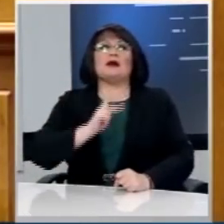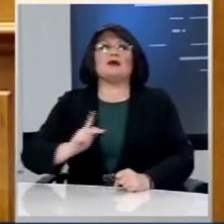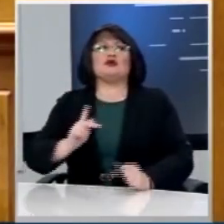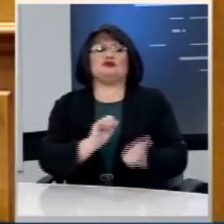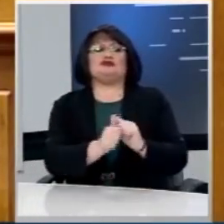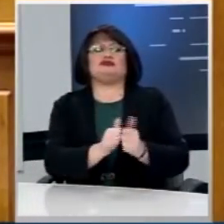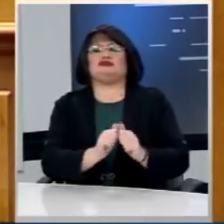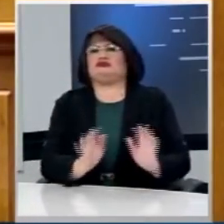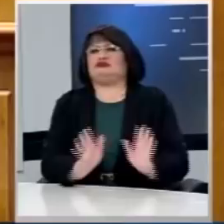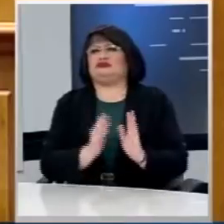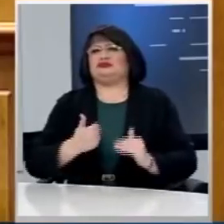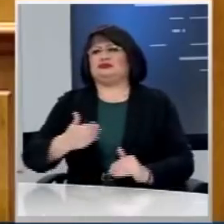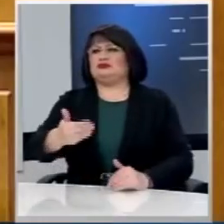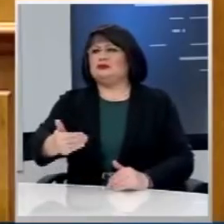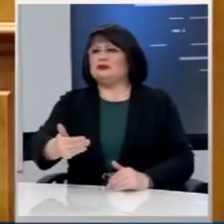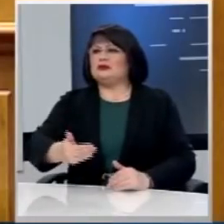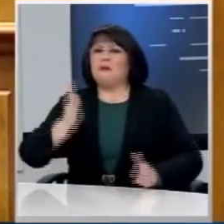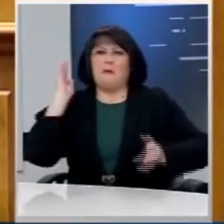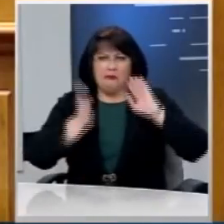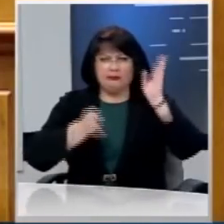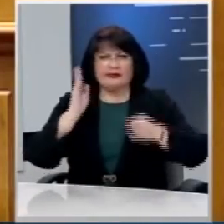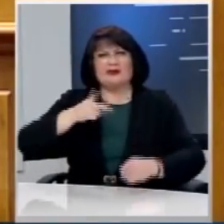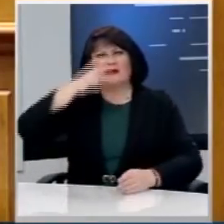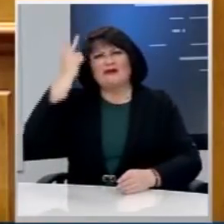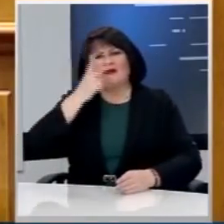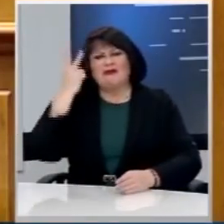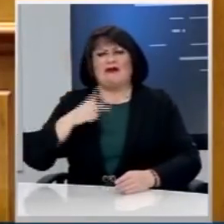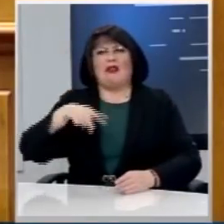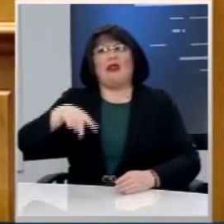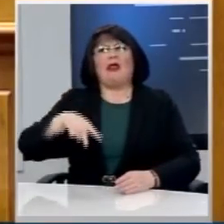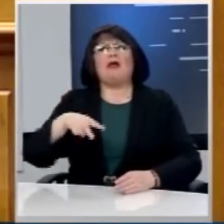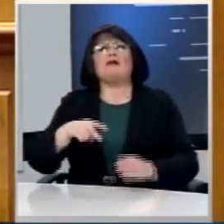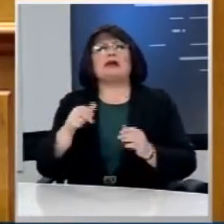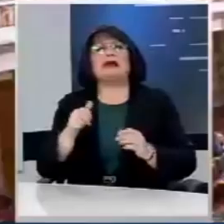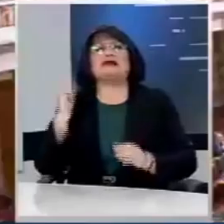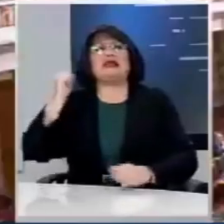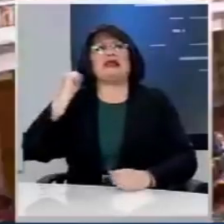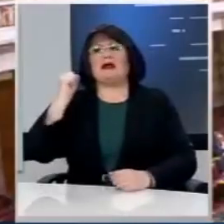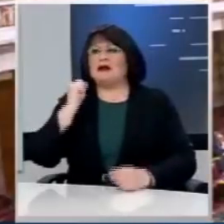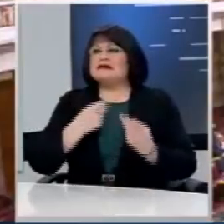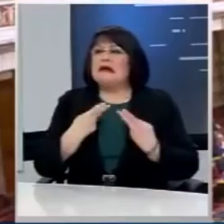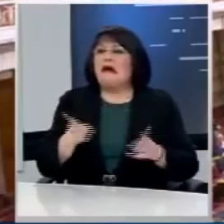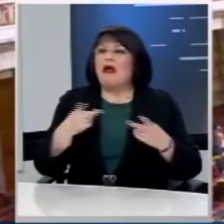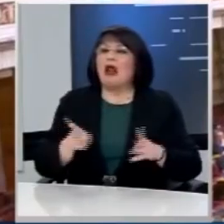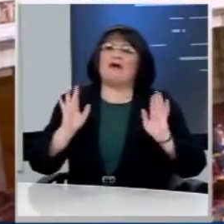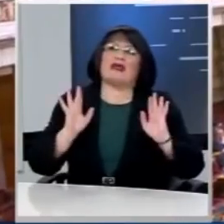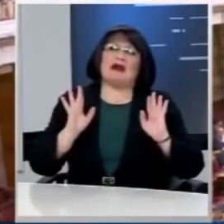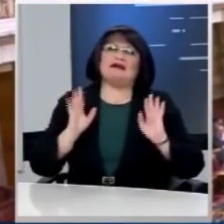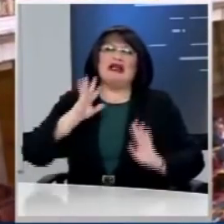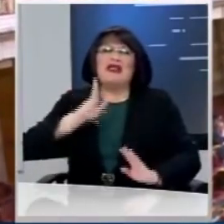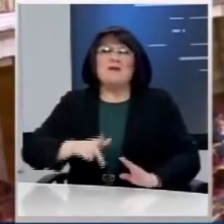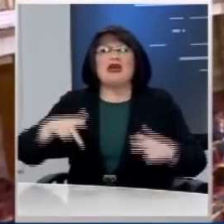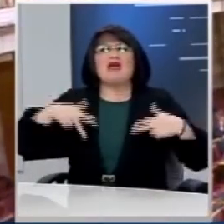αυτοματισμού για παραπέρα χτύπημα λαϊκών δικαιωμάτων και συνδικαλιστικών ελευθεριών. Οι καθημερινές απειλές της